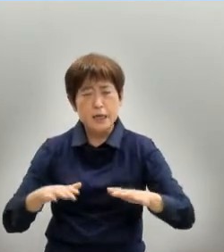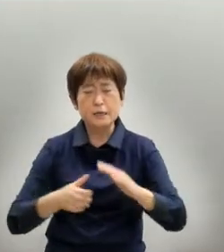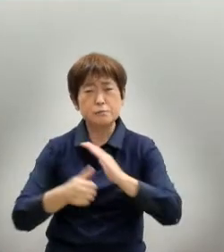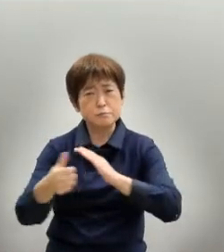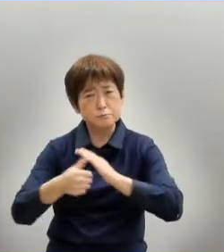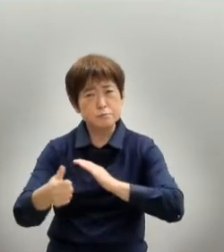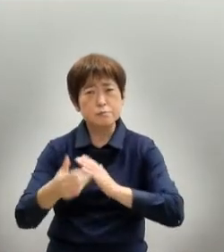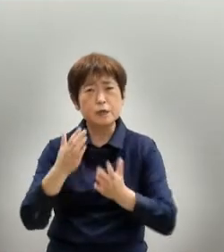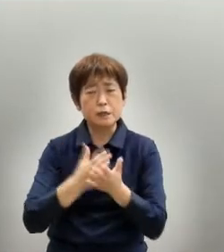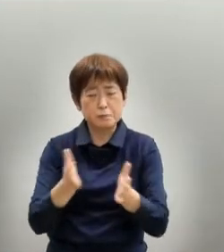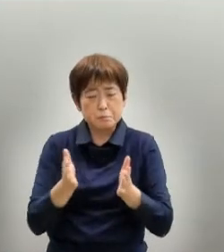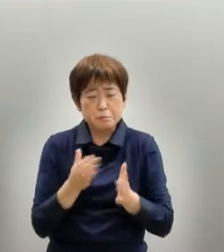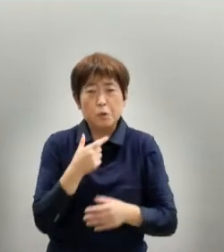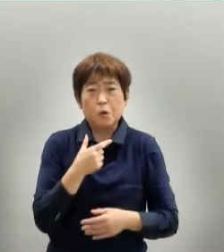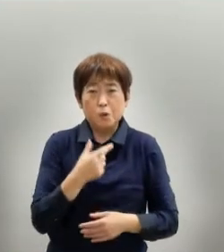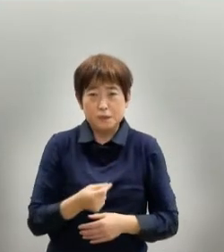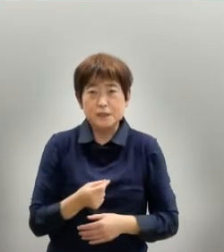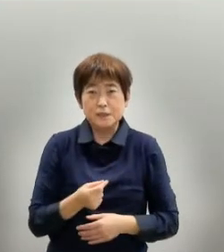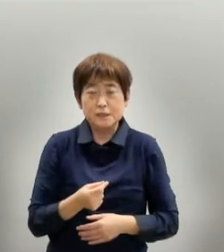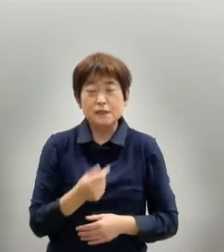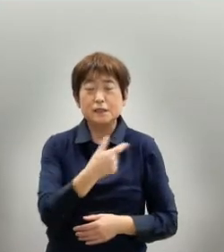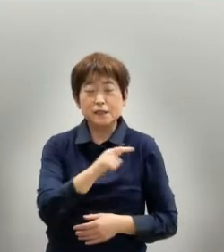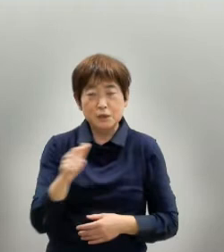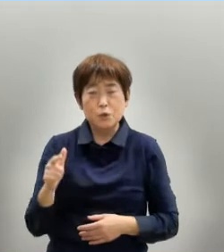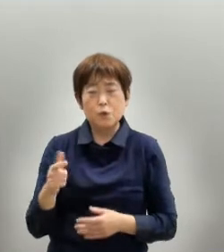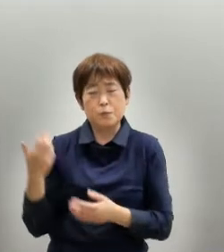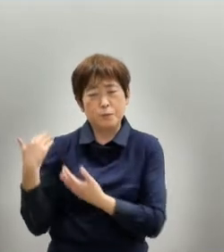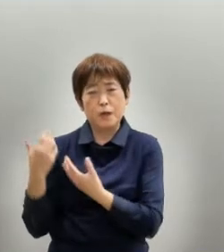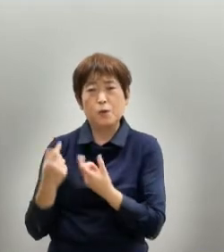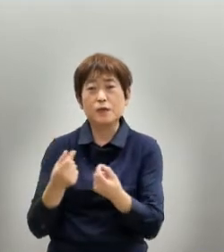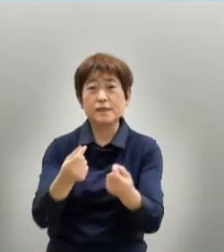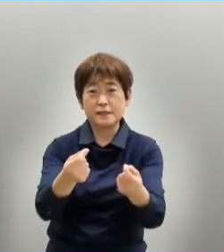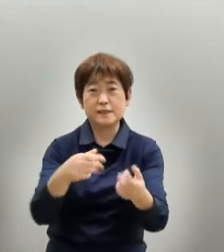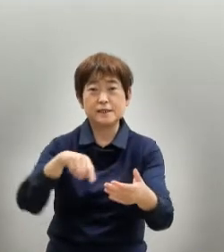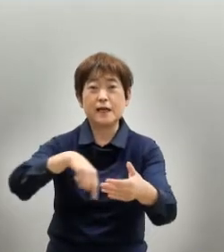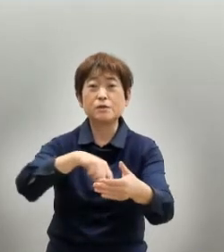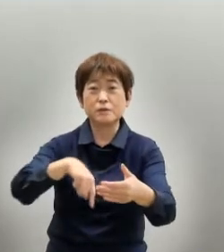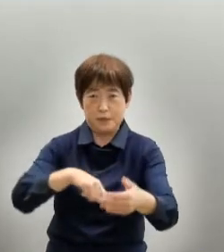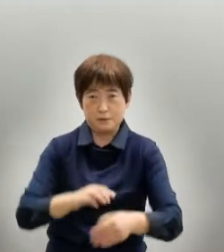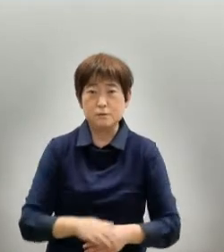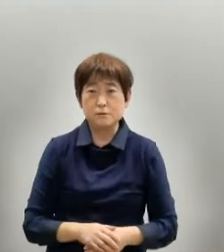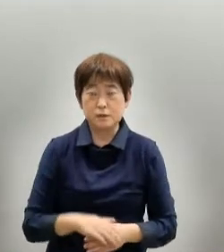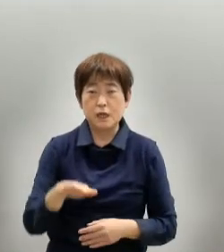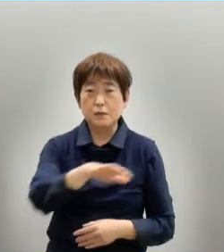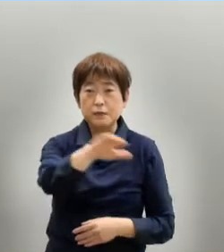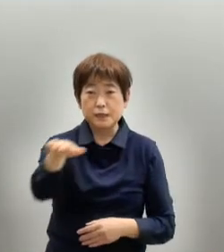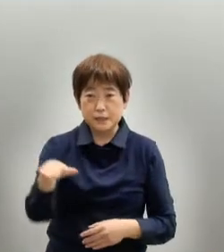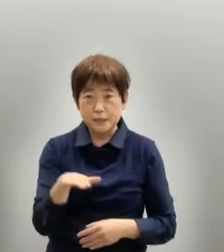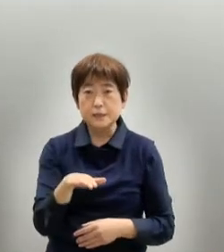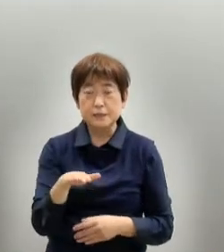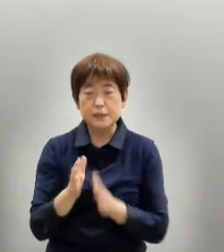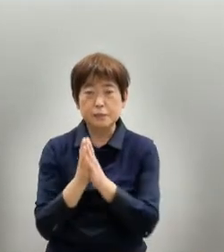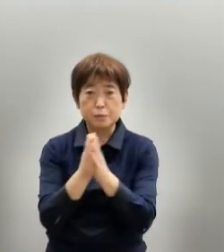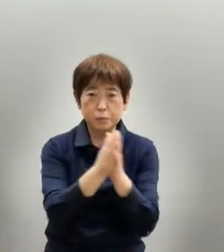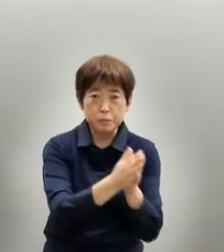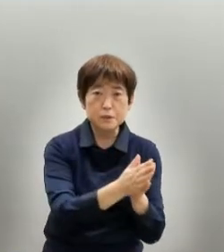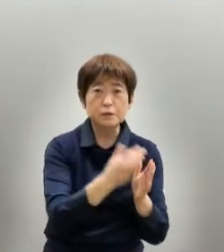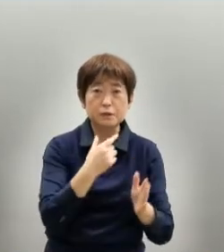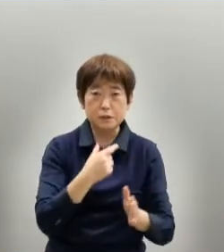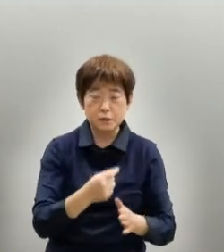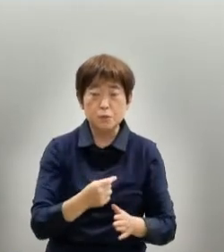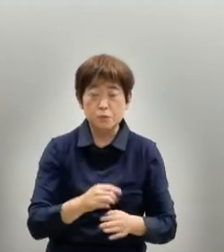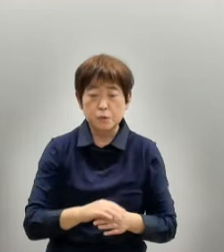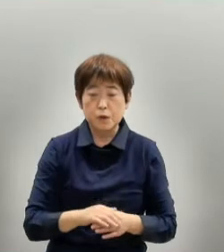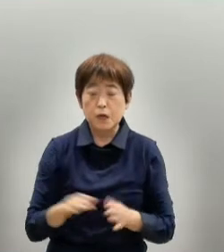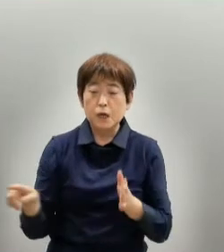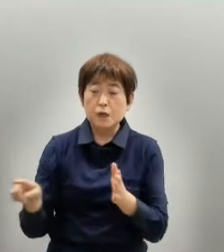から、事業者の皆さん、へのお願いということでございまして、少し、いわき市としてもですね、独自のものを掲載しておりますけれ